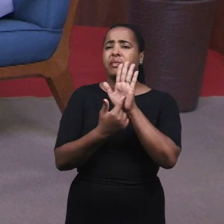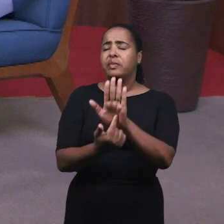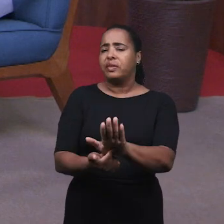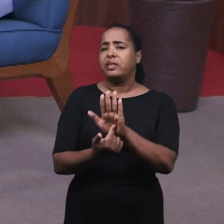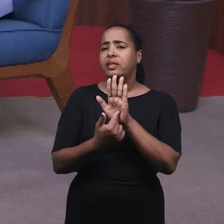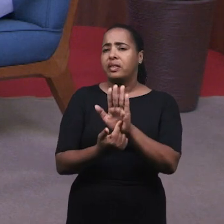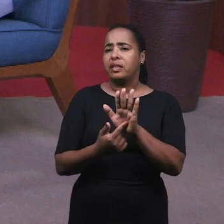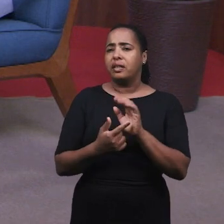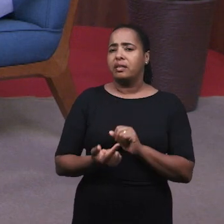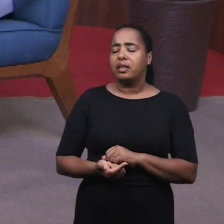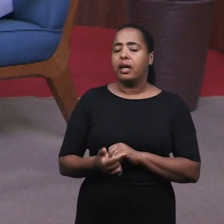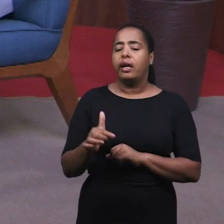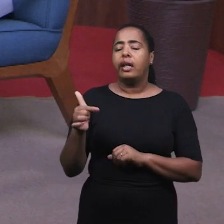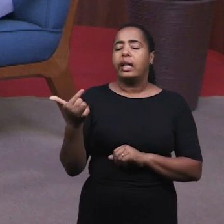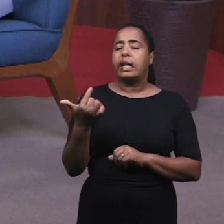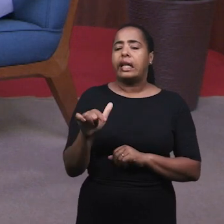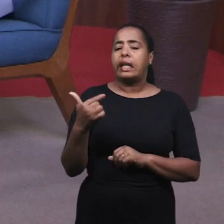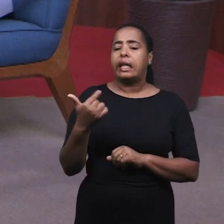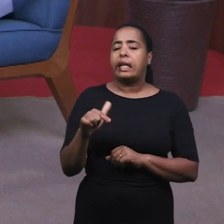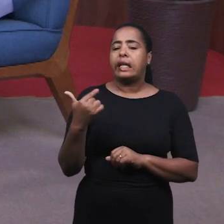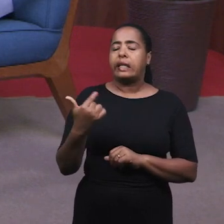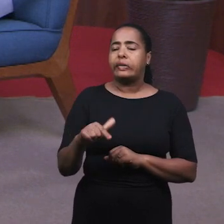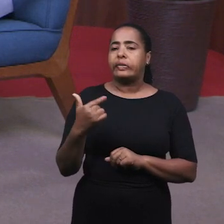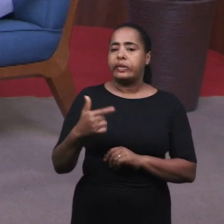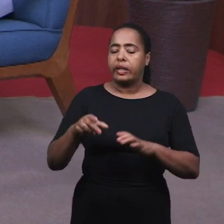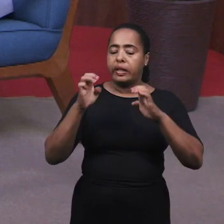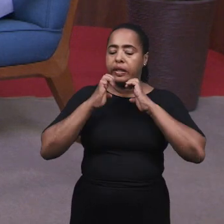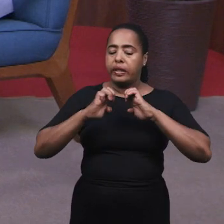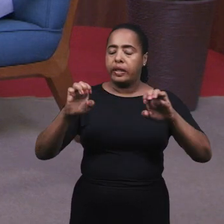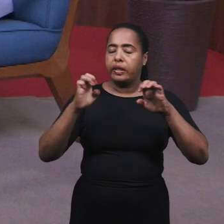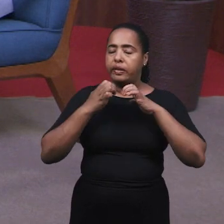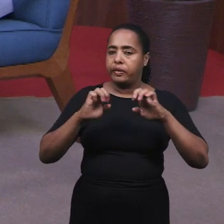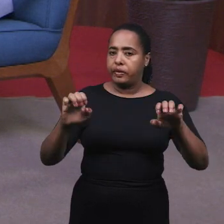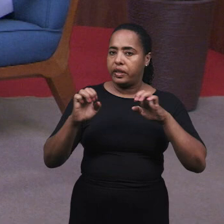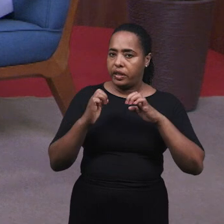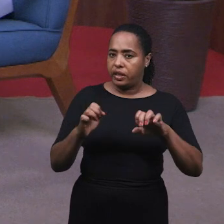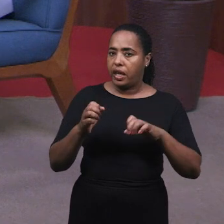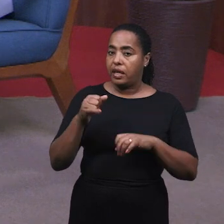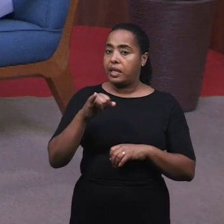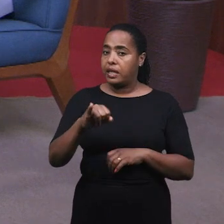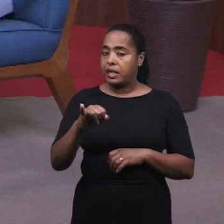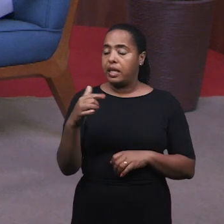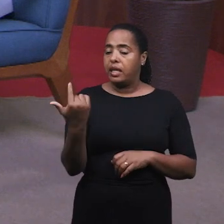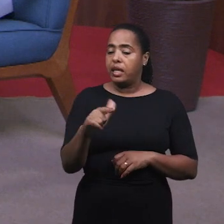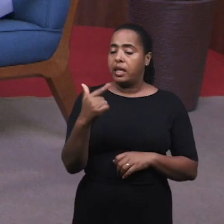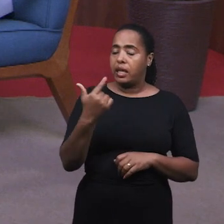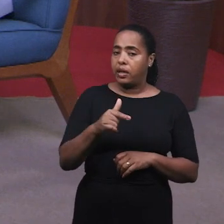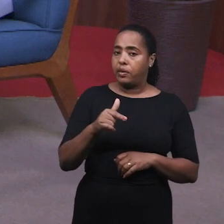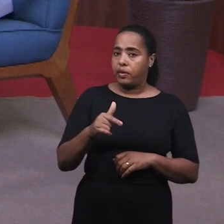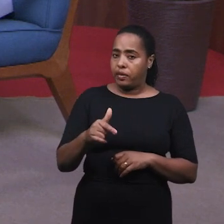j'aimerais que vous puissiez commencer à parler sur elle, qui est « Il n'existe pas d'évangile seul ».